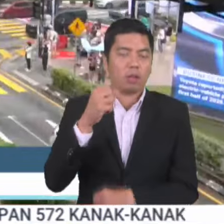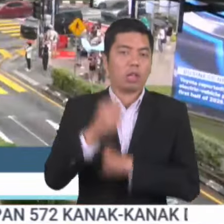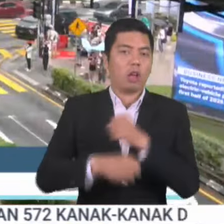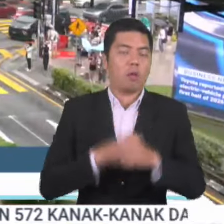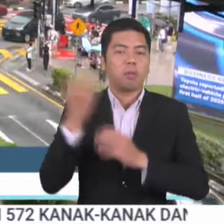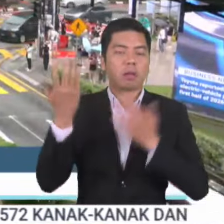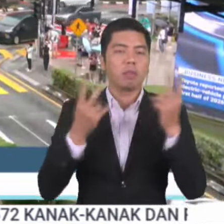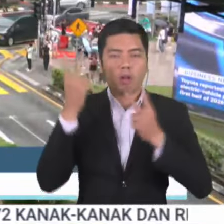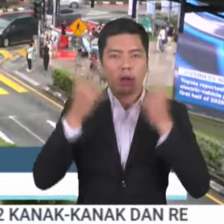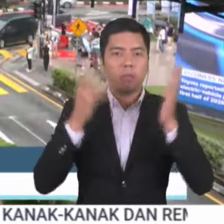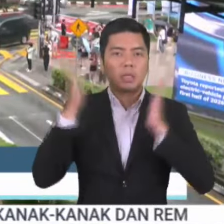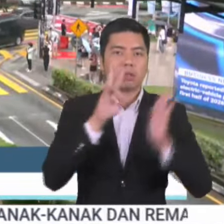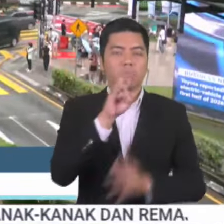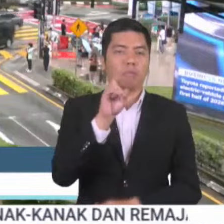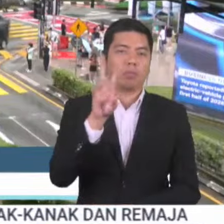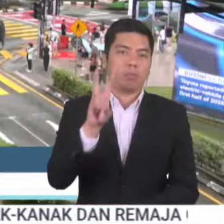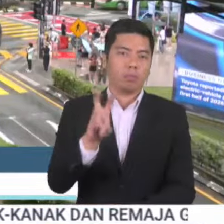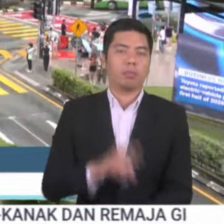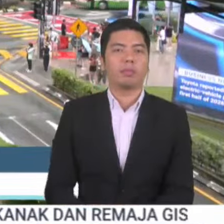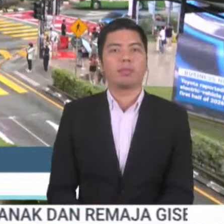2026.